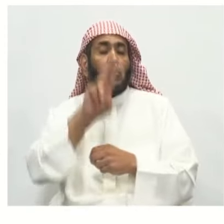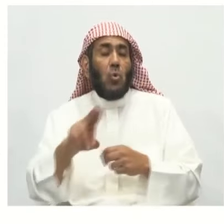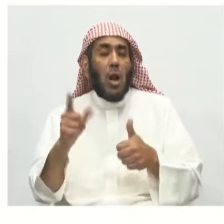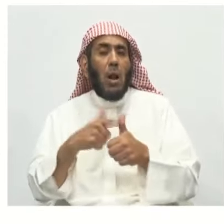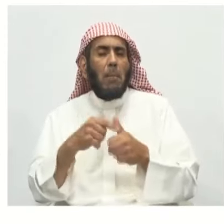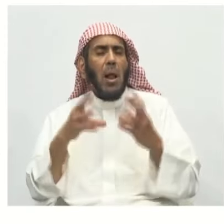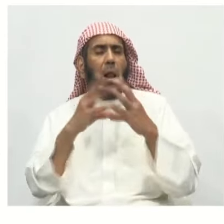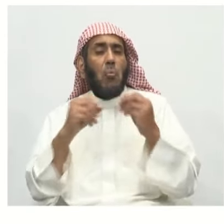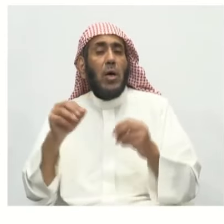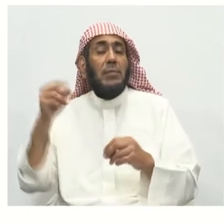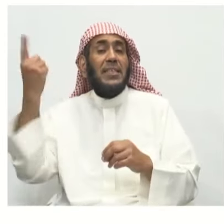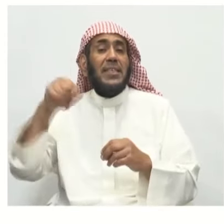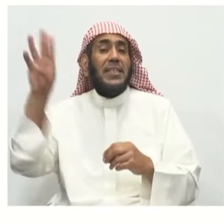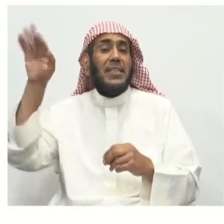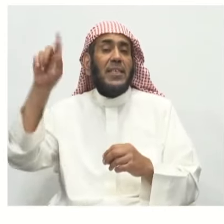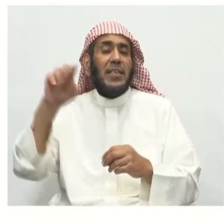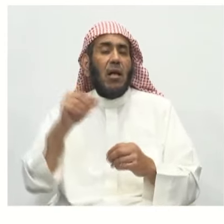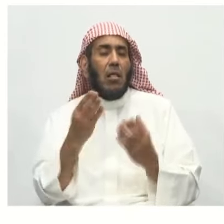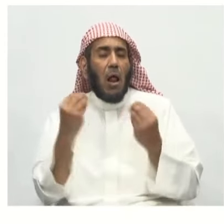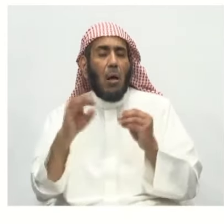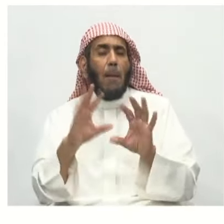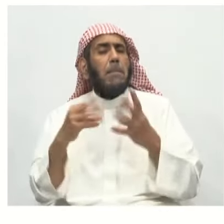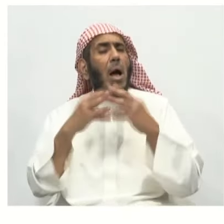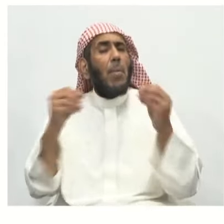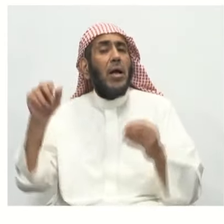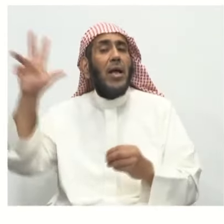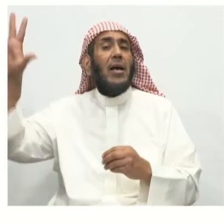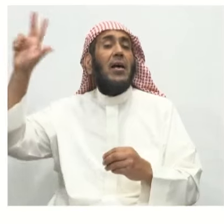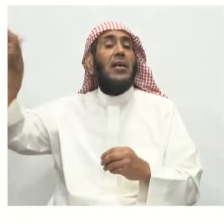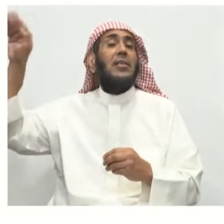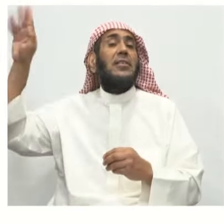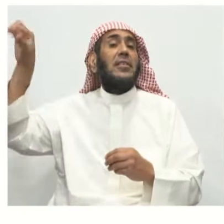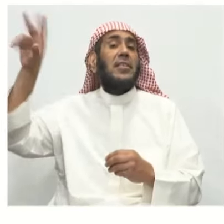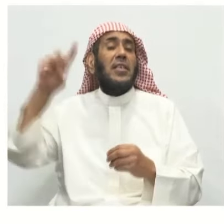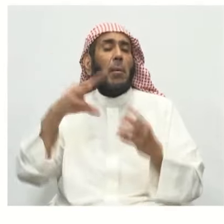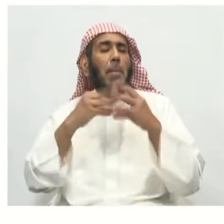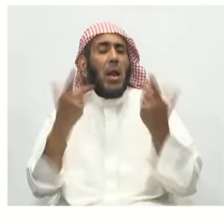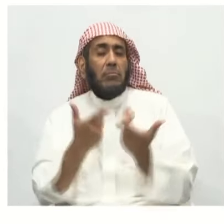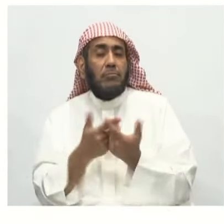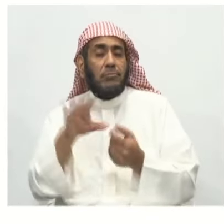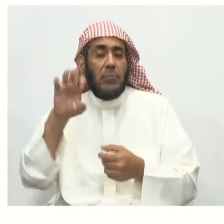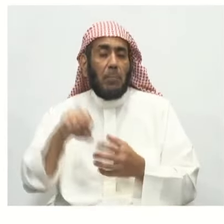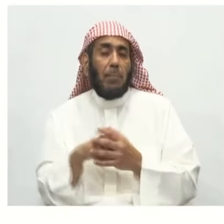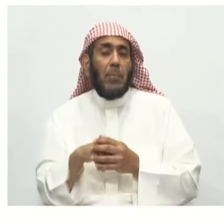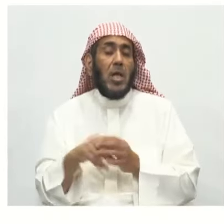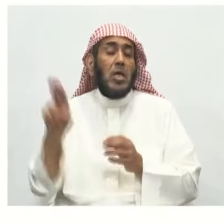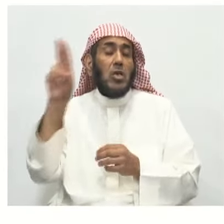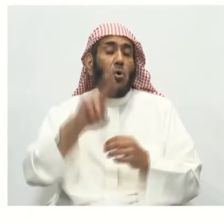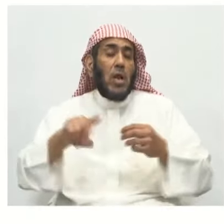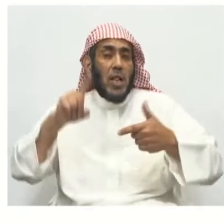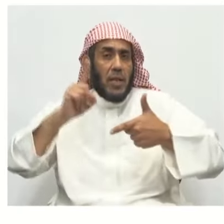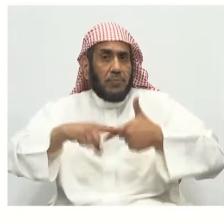ما المراد بالسحر ذكرنا هذا يا ابنائي ما معنى السحر طيب السؤال